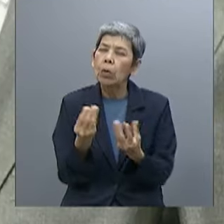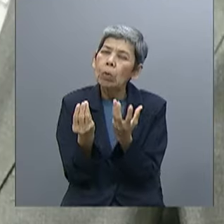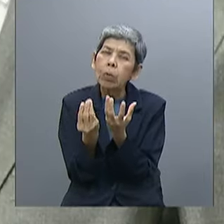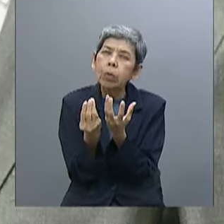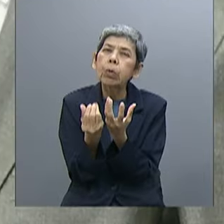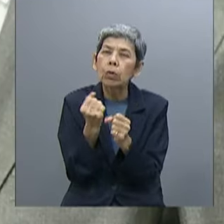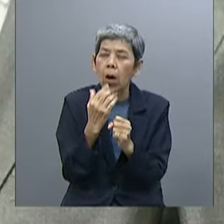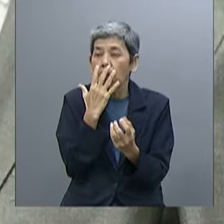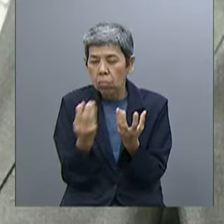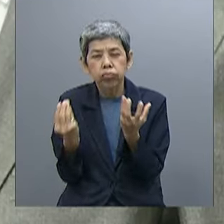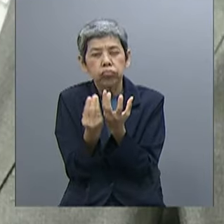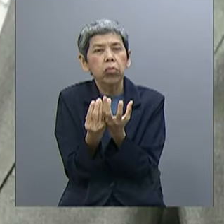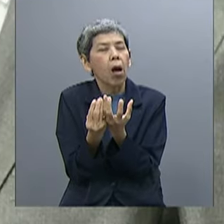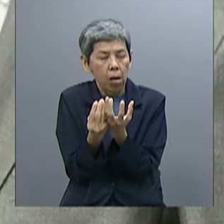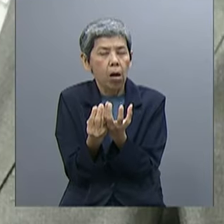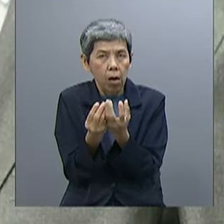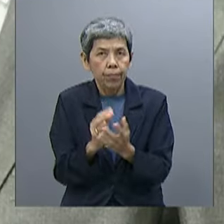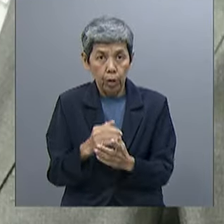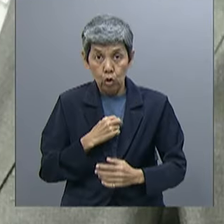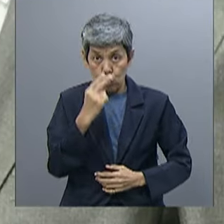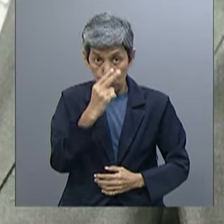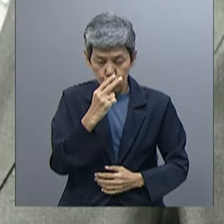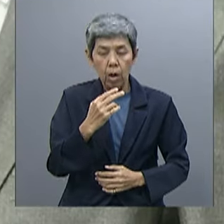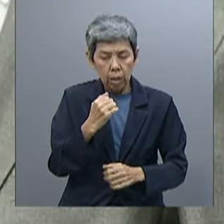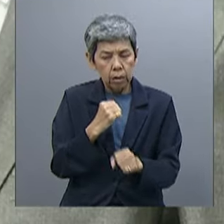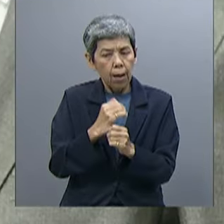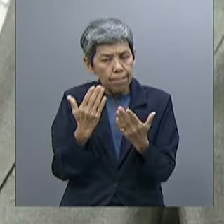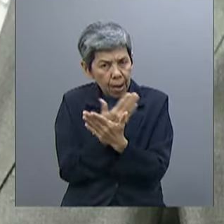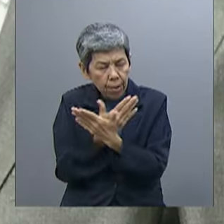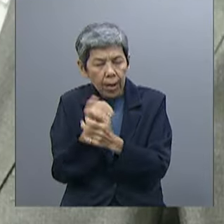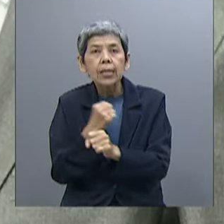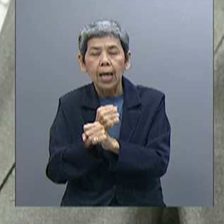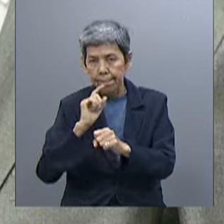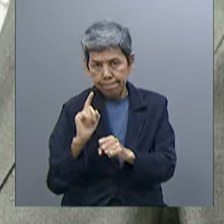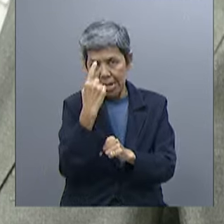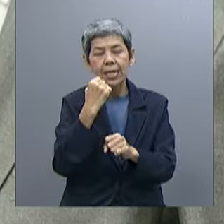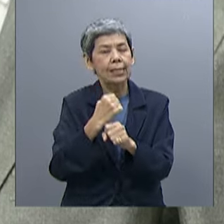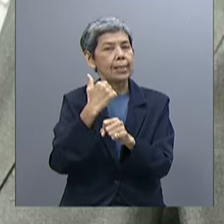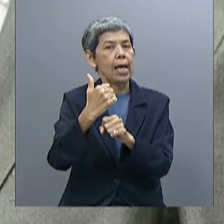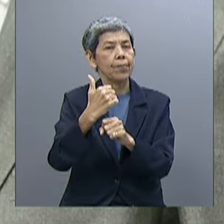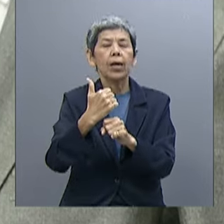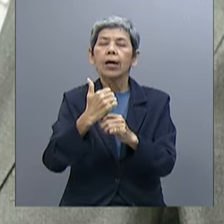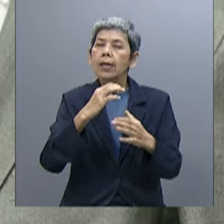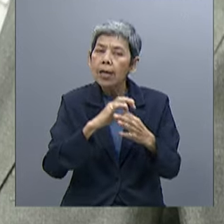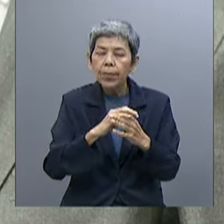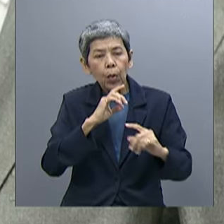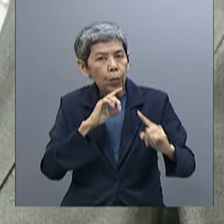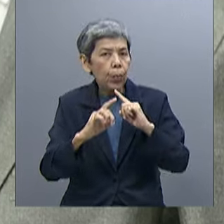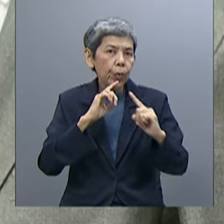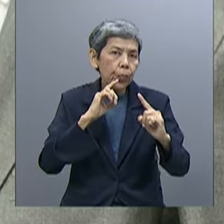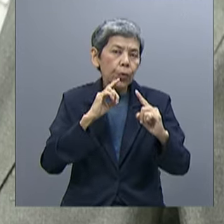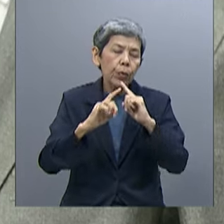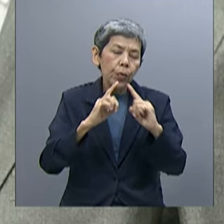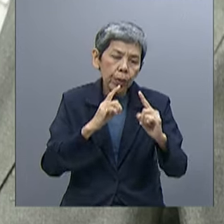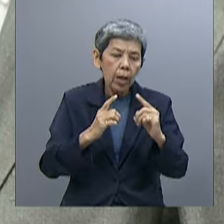ะตัวแทนผู้เสียหายก็มีน้อยนะครับแต่ตรงนี้ก็เข้าสามารถปรับให้เหมาะสมได้นะครับแล้วก็จะนำไปสู่การยุ